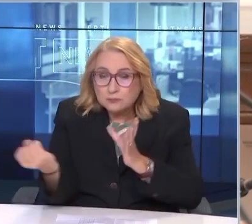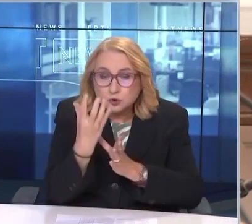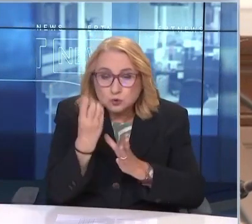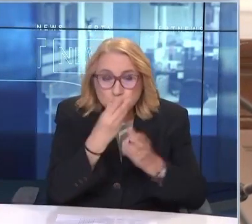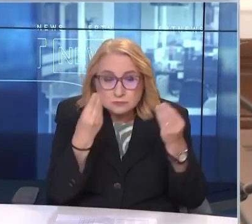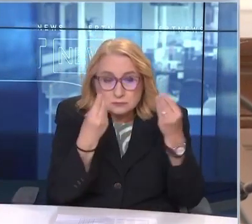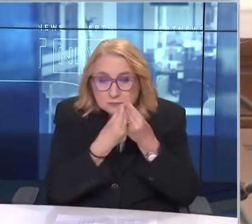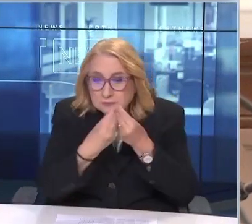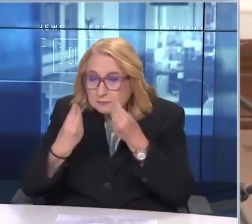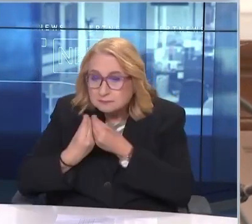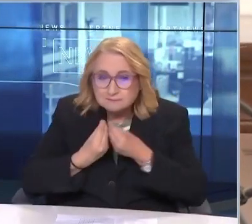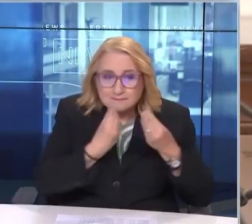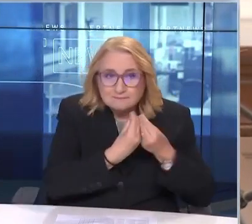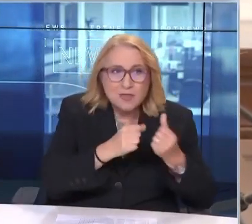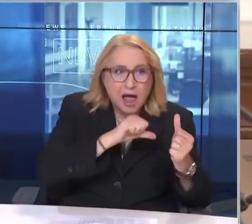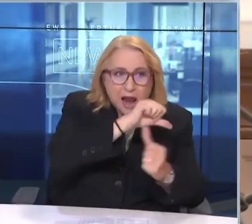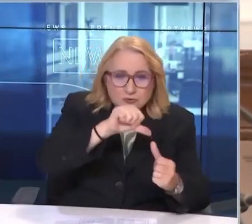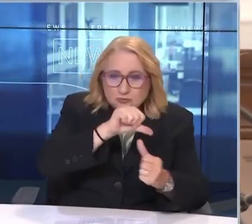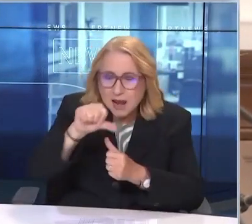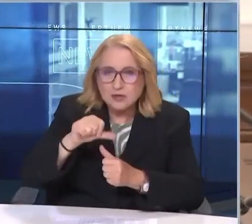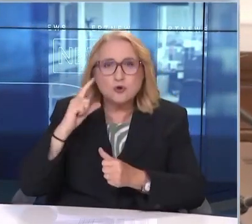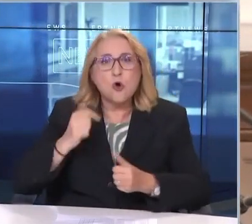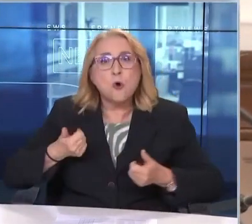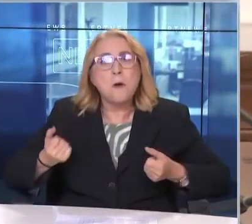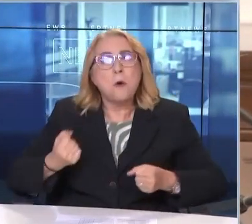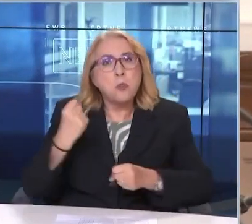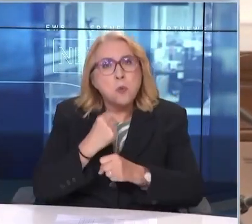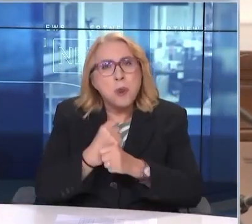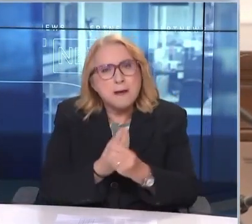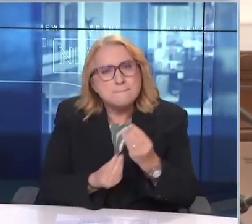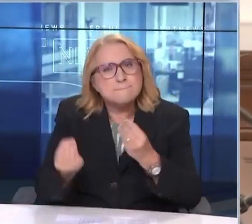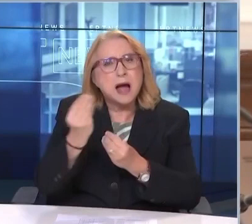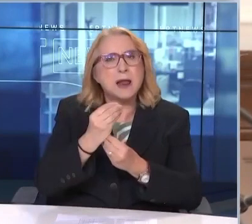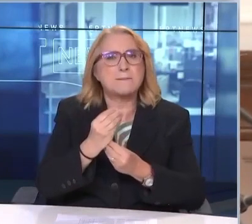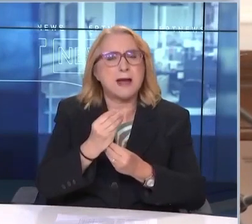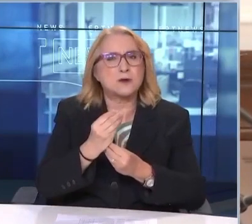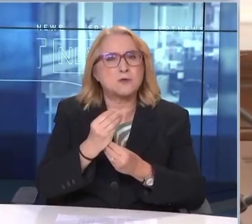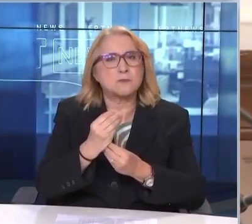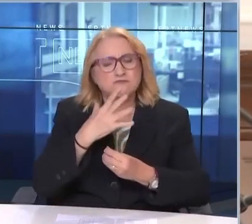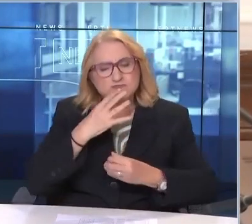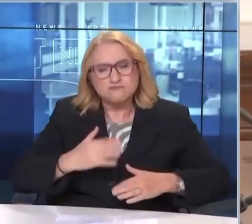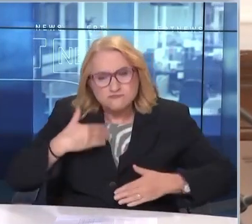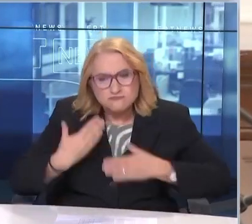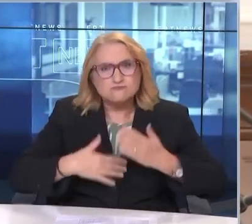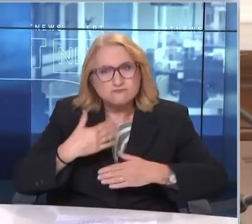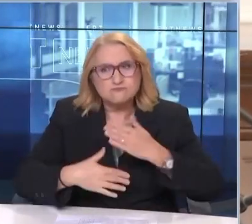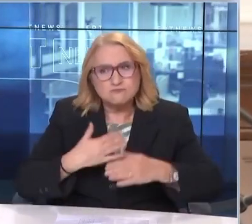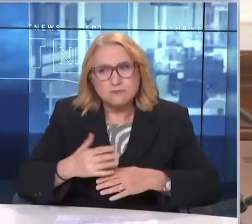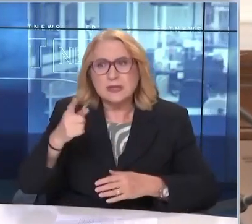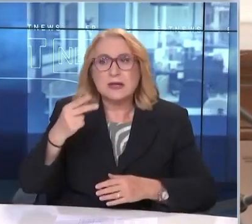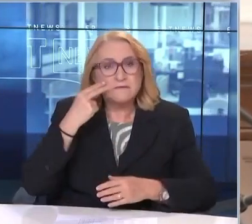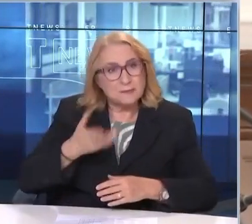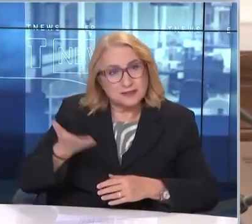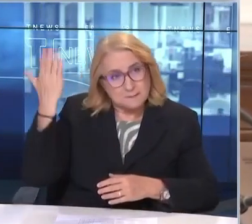παραγωγικοί στο έργο μας, κάτι το οποίο νομίζω ότι διαπιστώνεται και σήμερα, βλέποντας άλλους συναδέλφους που παλιά ήταν μέλη